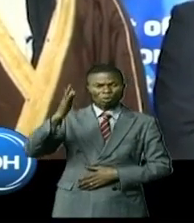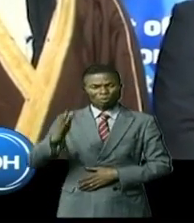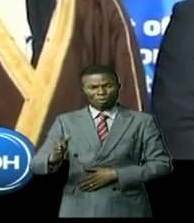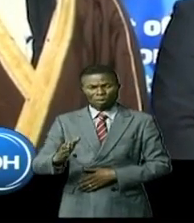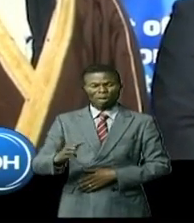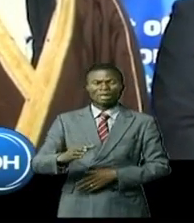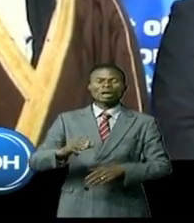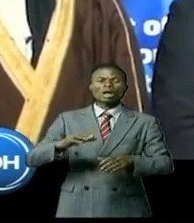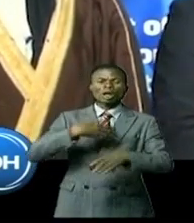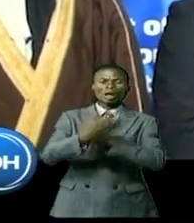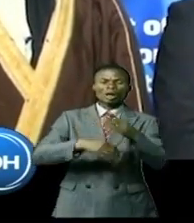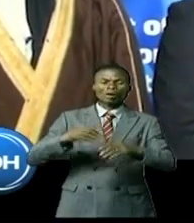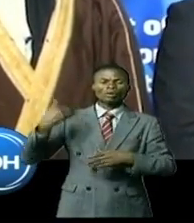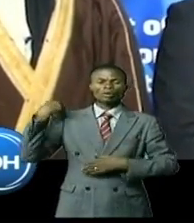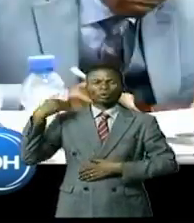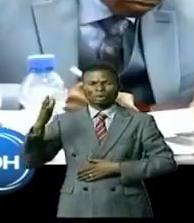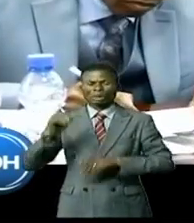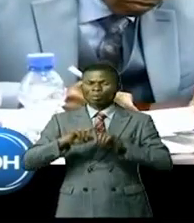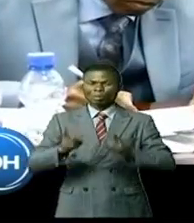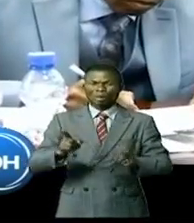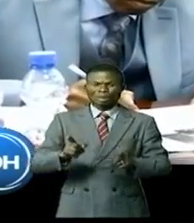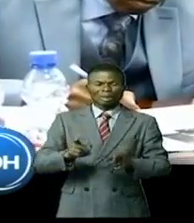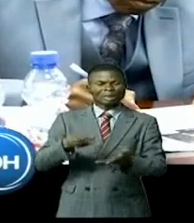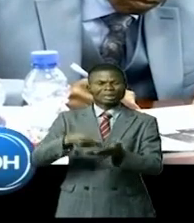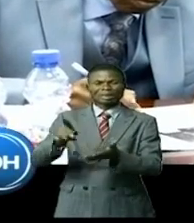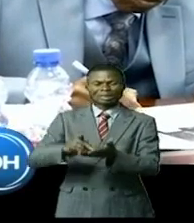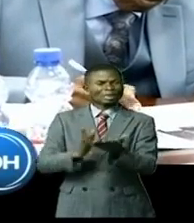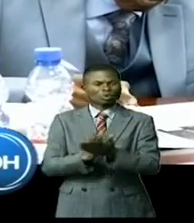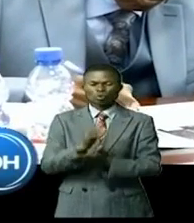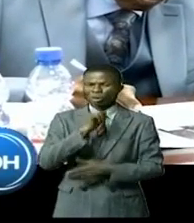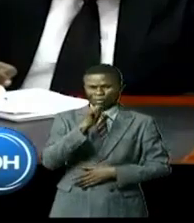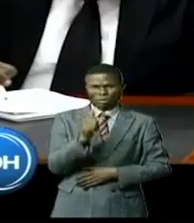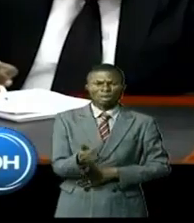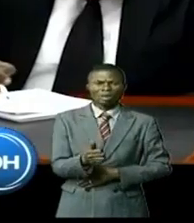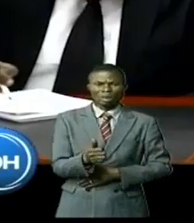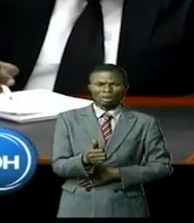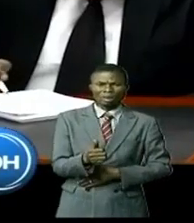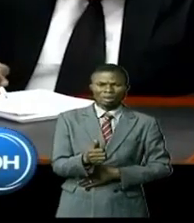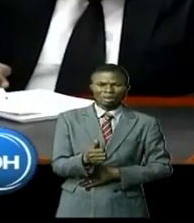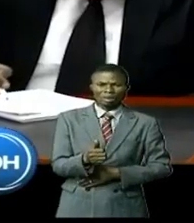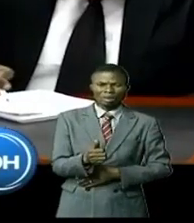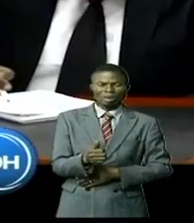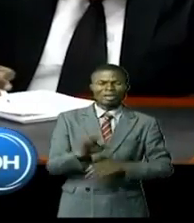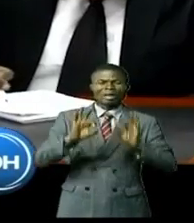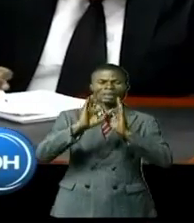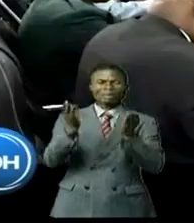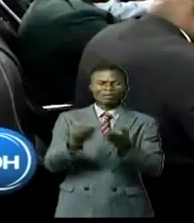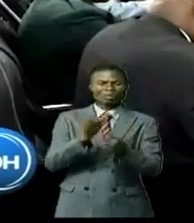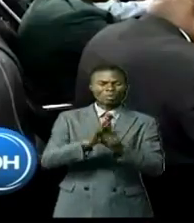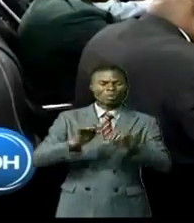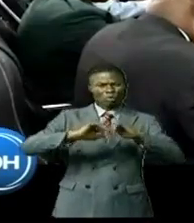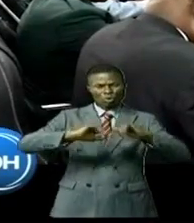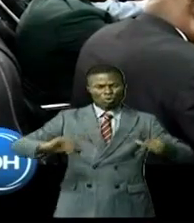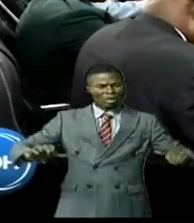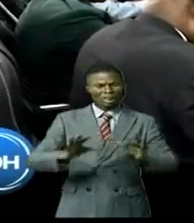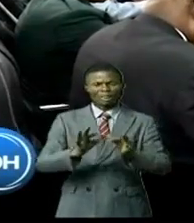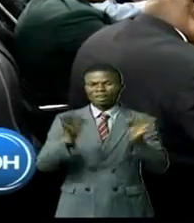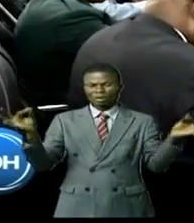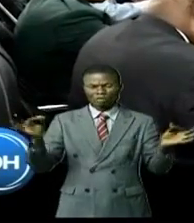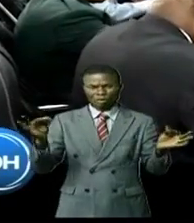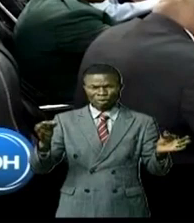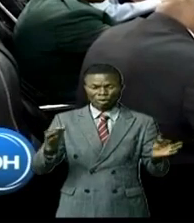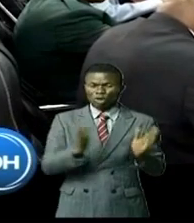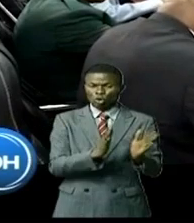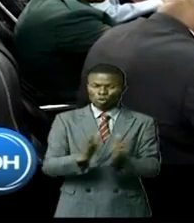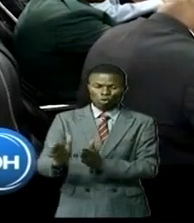publique, sans avoir une rémunération convenable, combien de familles sont divisées, nous nous disposons non